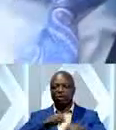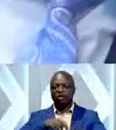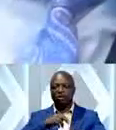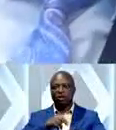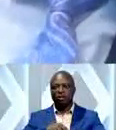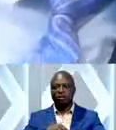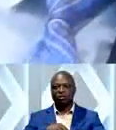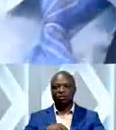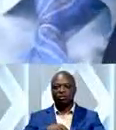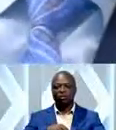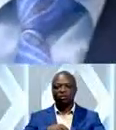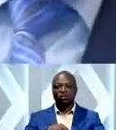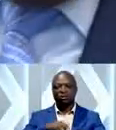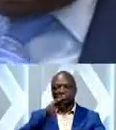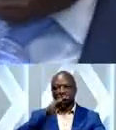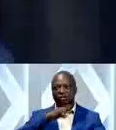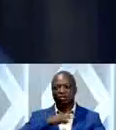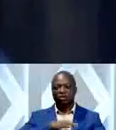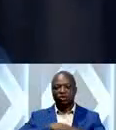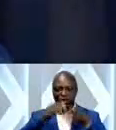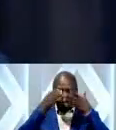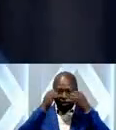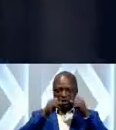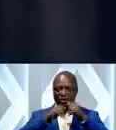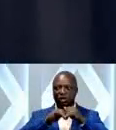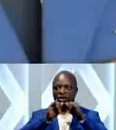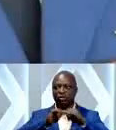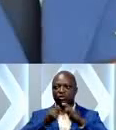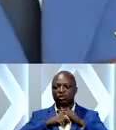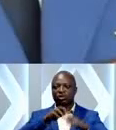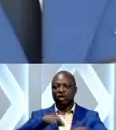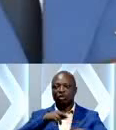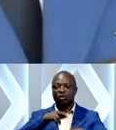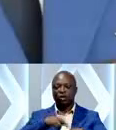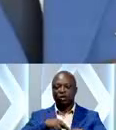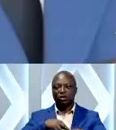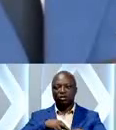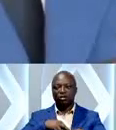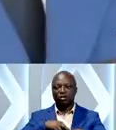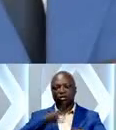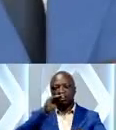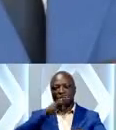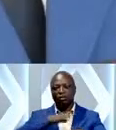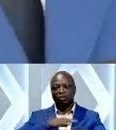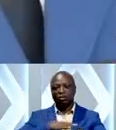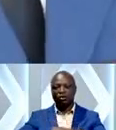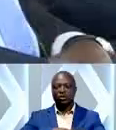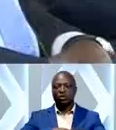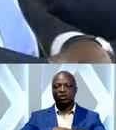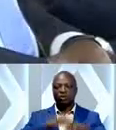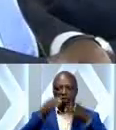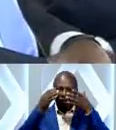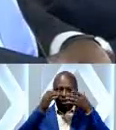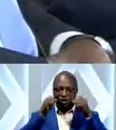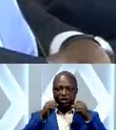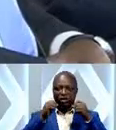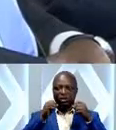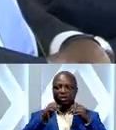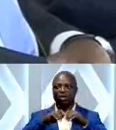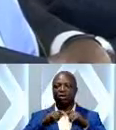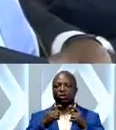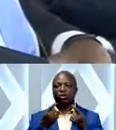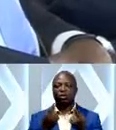nationale, Messieurs les Présidents des institutions de la République, Monsieur le Président du